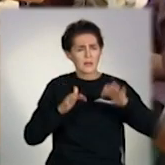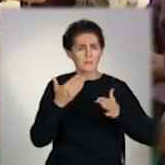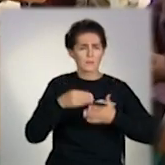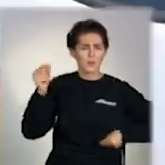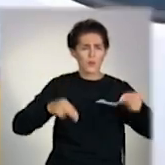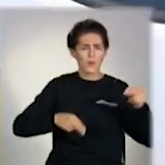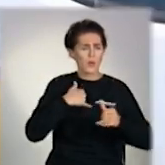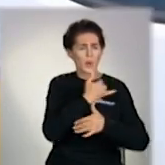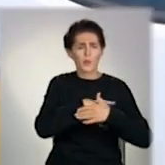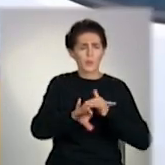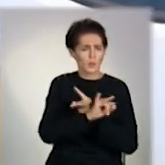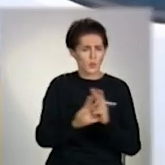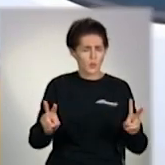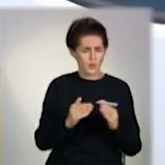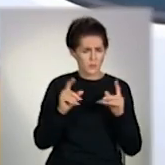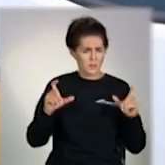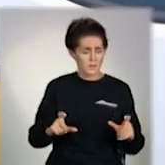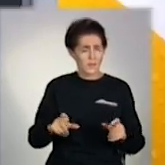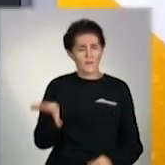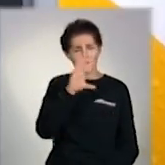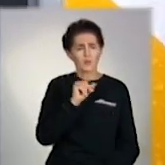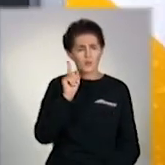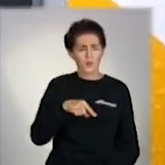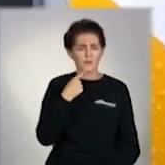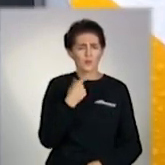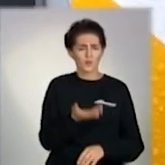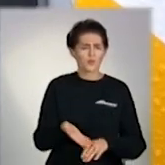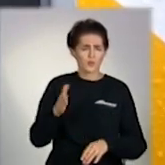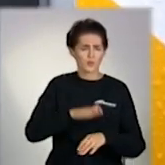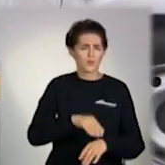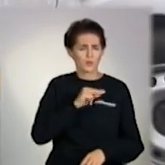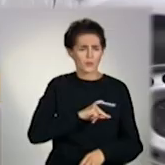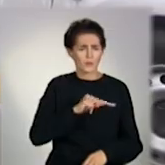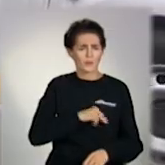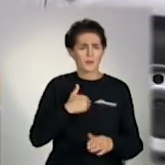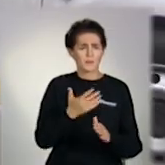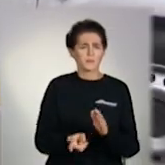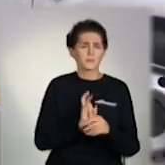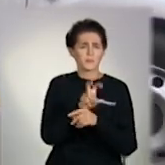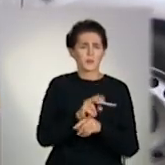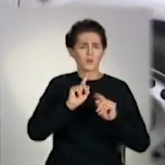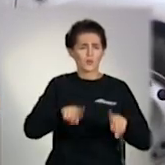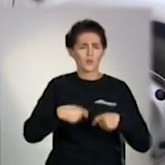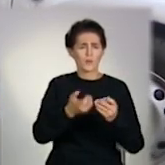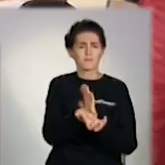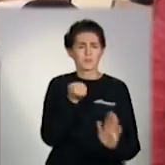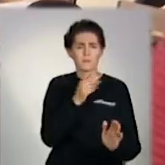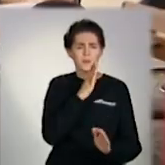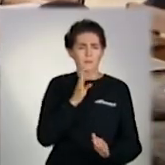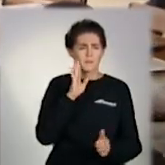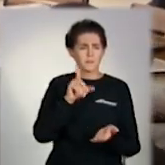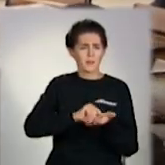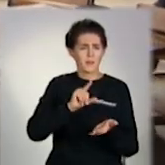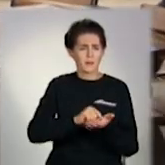піду з хати. Скаржаться жителі і на роботу пересувної пошти. Я прийшла отримати по довіреності мамі пенсію,